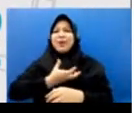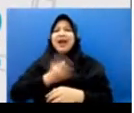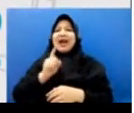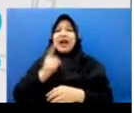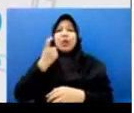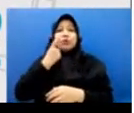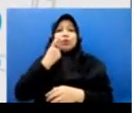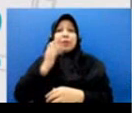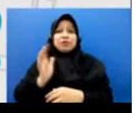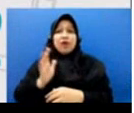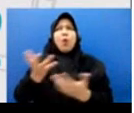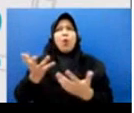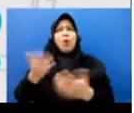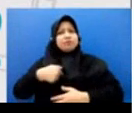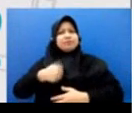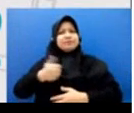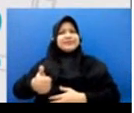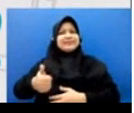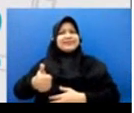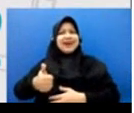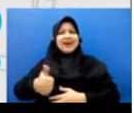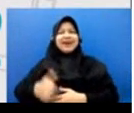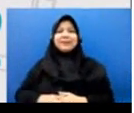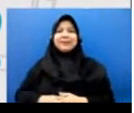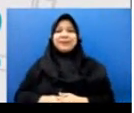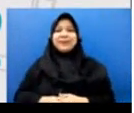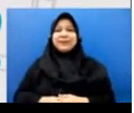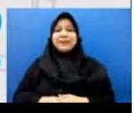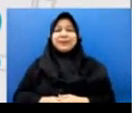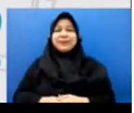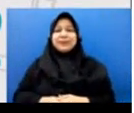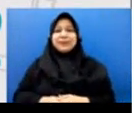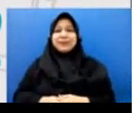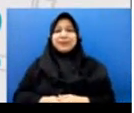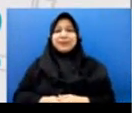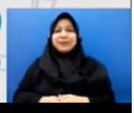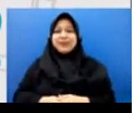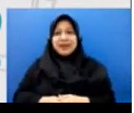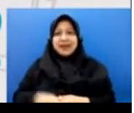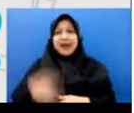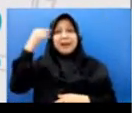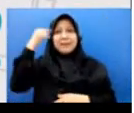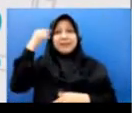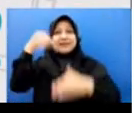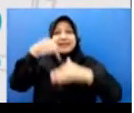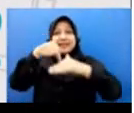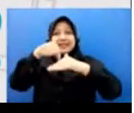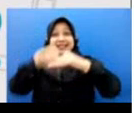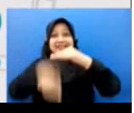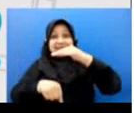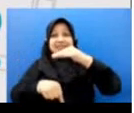saya bisa ya. Jadi, tentang berpikir kritis, sebetulnya yang perlu